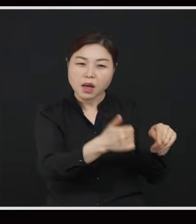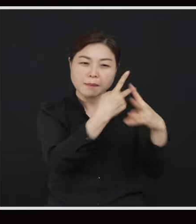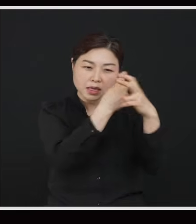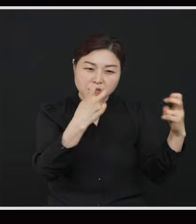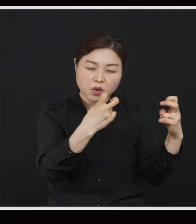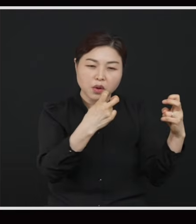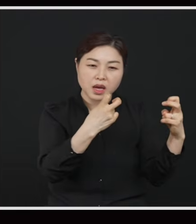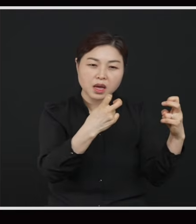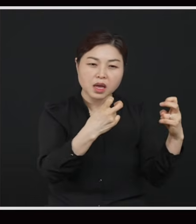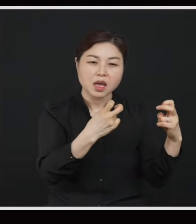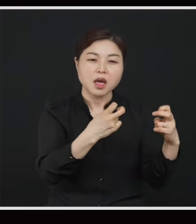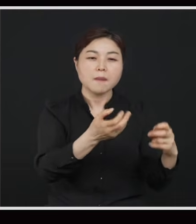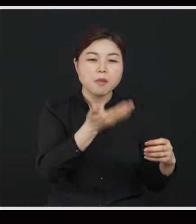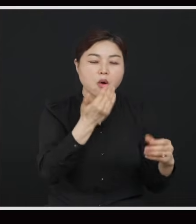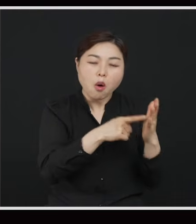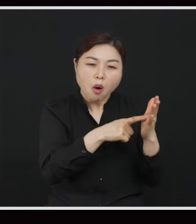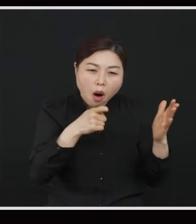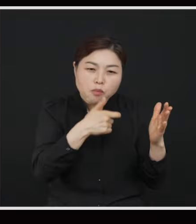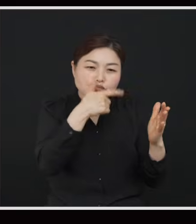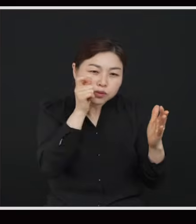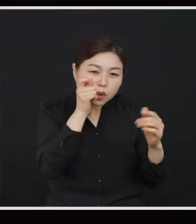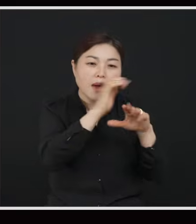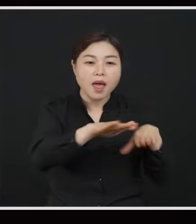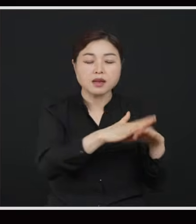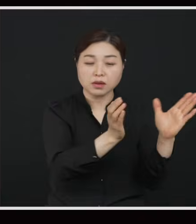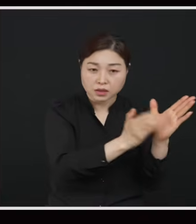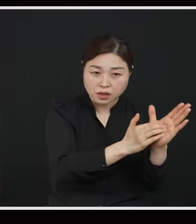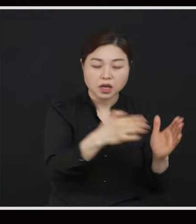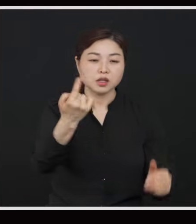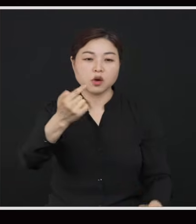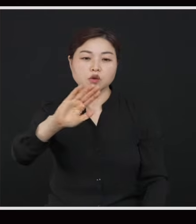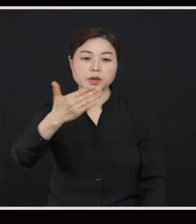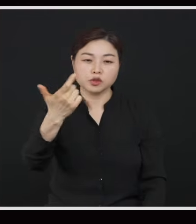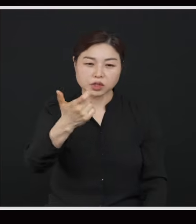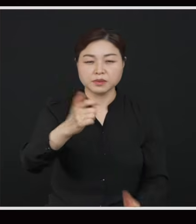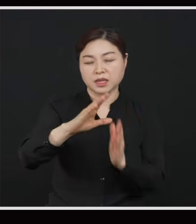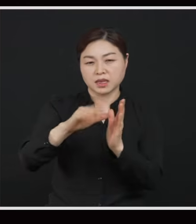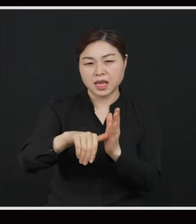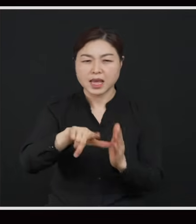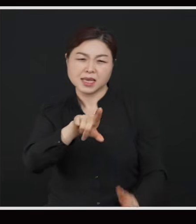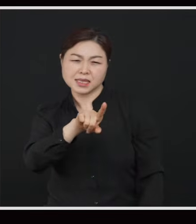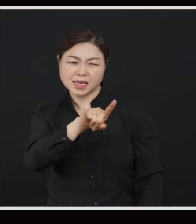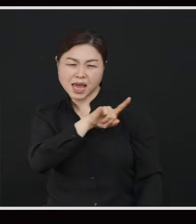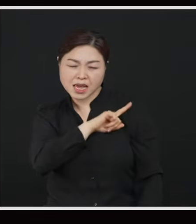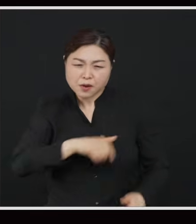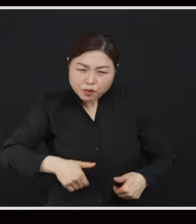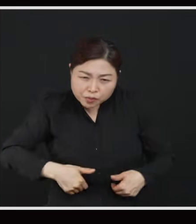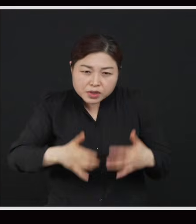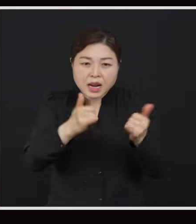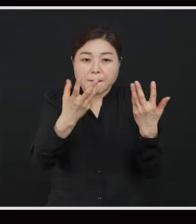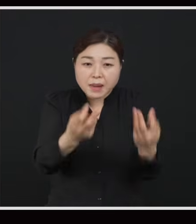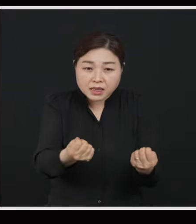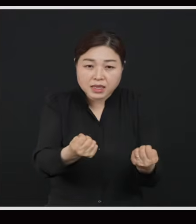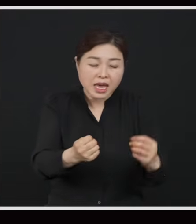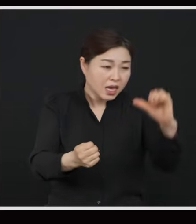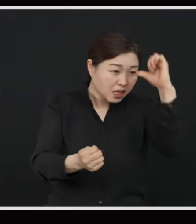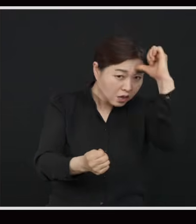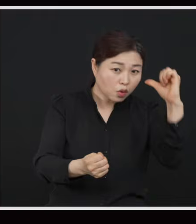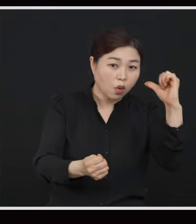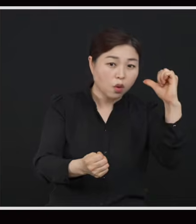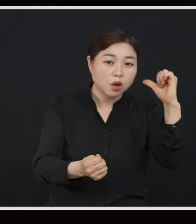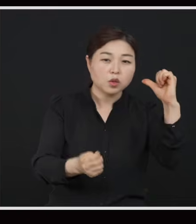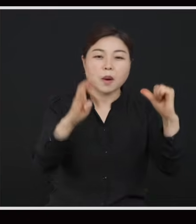다음에 1960년대 후반에 보니까 전 세계에서 제일 굶는 인구가 많은 데가